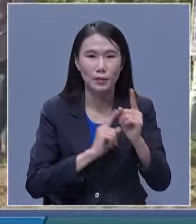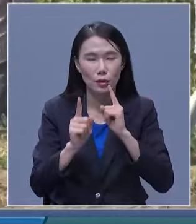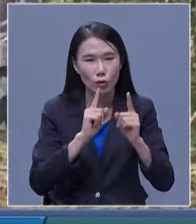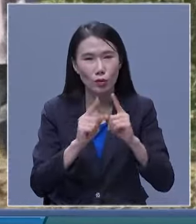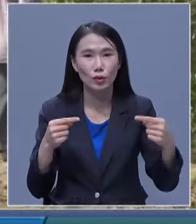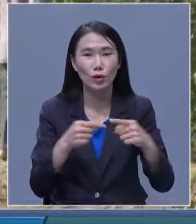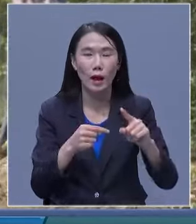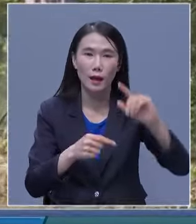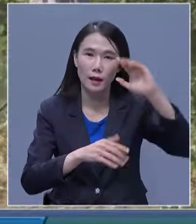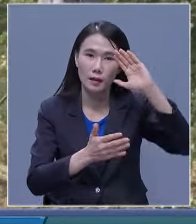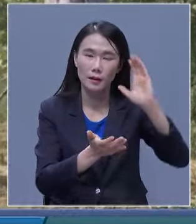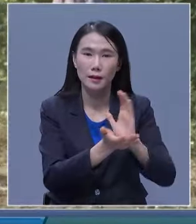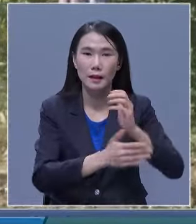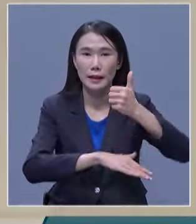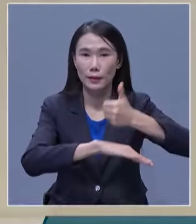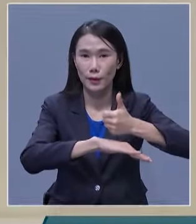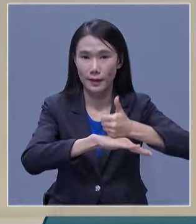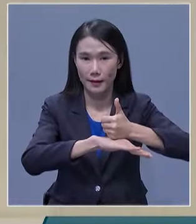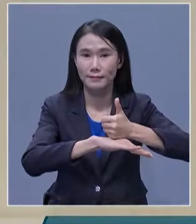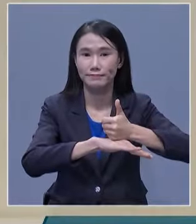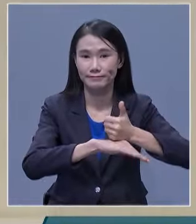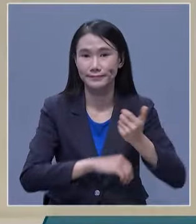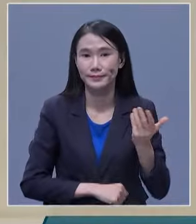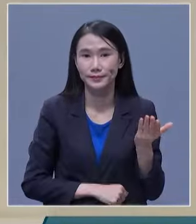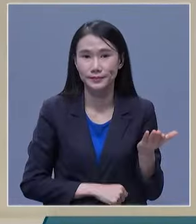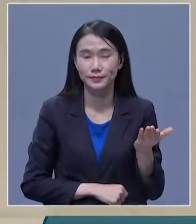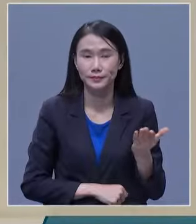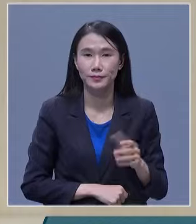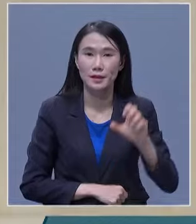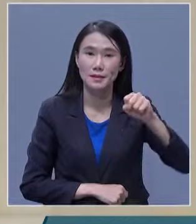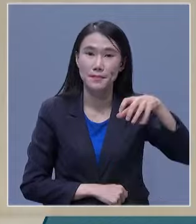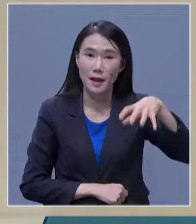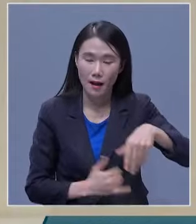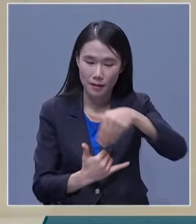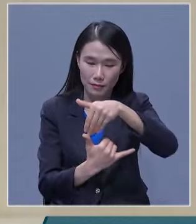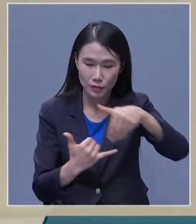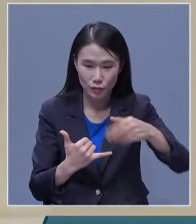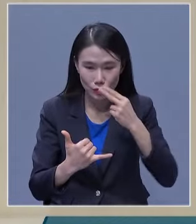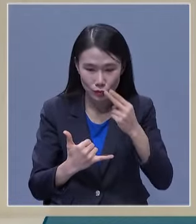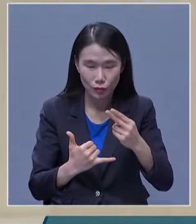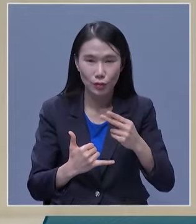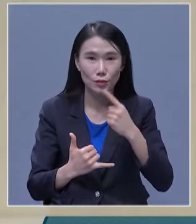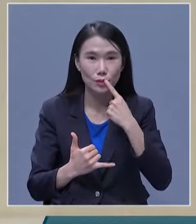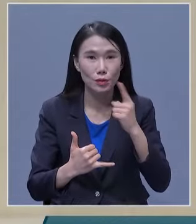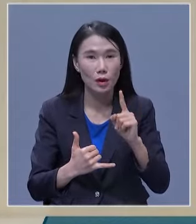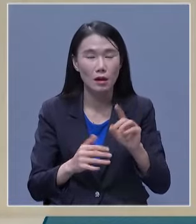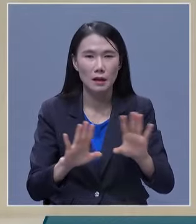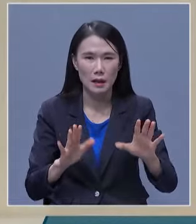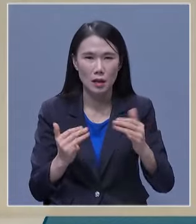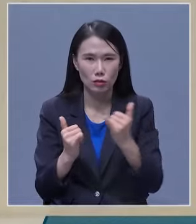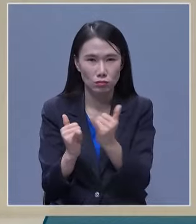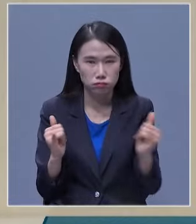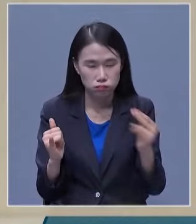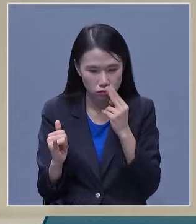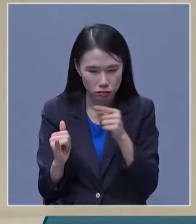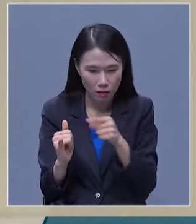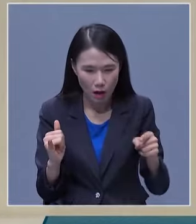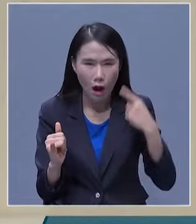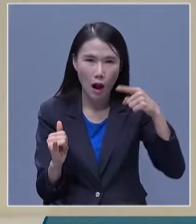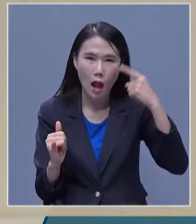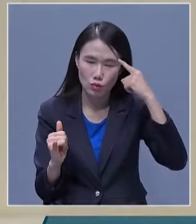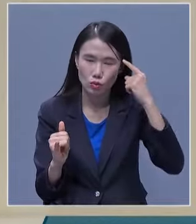ลตำรวจโทไรรงค์ผิวพันธุ์ผู้บัญชาการสำนักงานพิสูจน์หลักฐานตำรวจก็เปิดเผยว่าพิสูจน์ทราบแล้วนะคะอัตลักษณ์เนี่ย